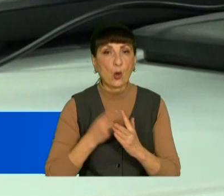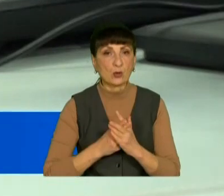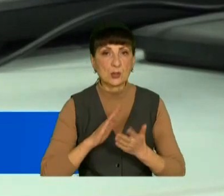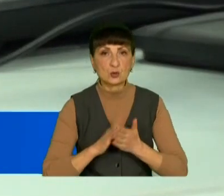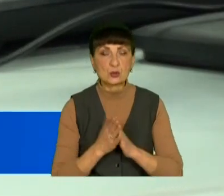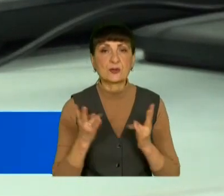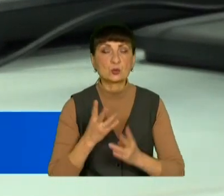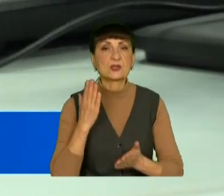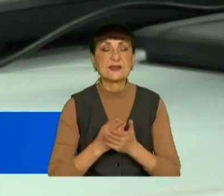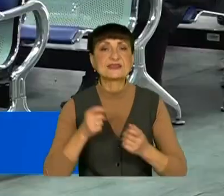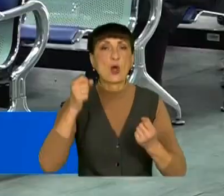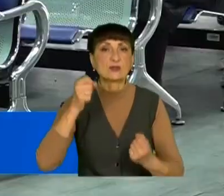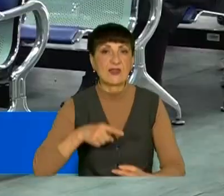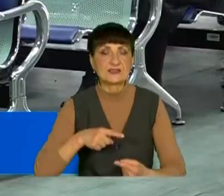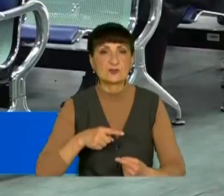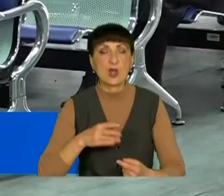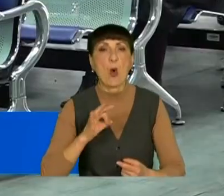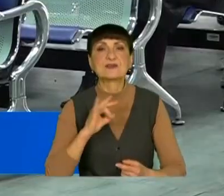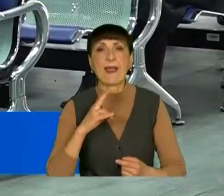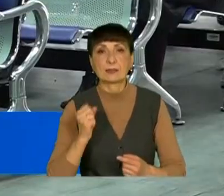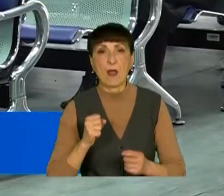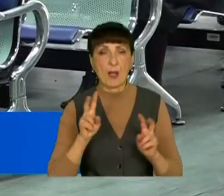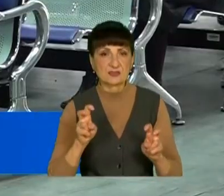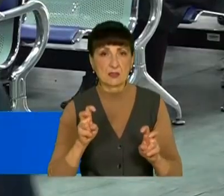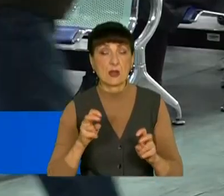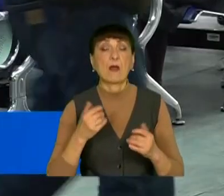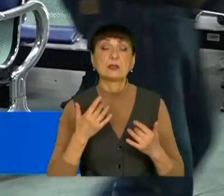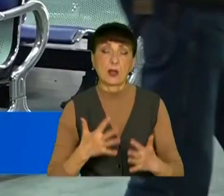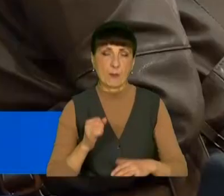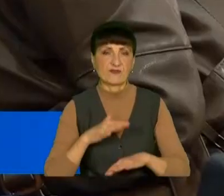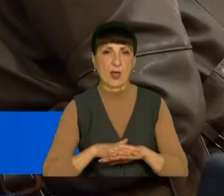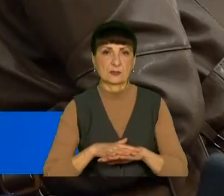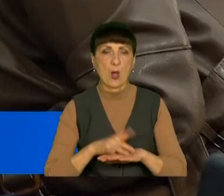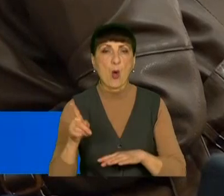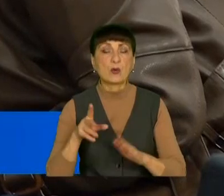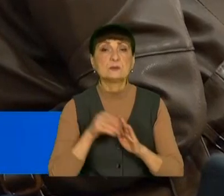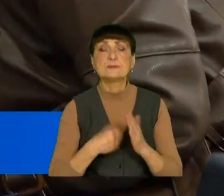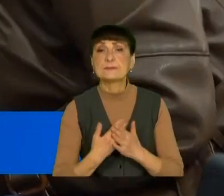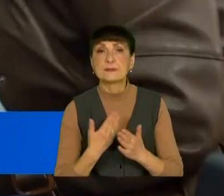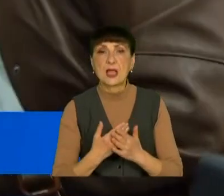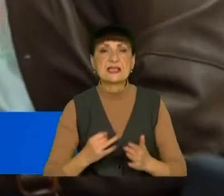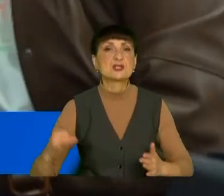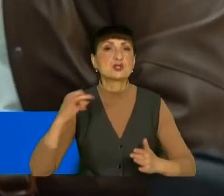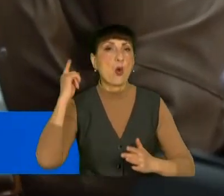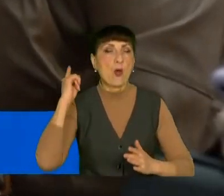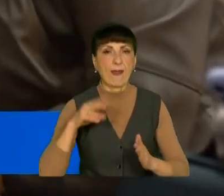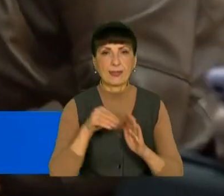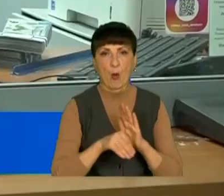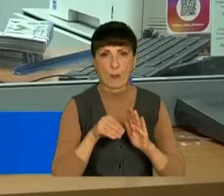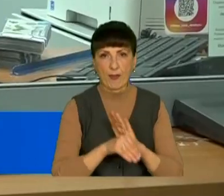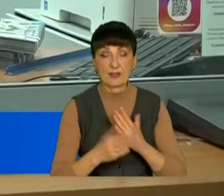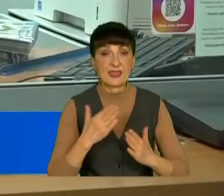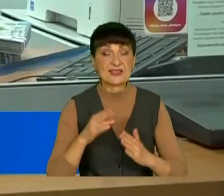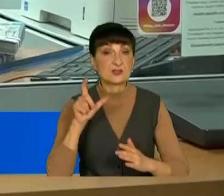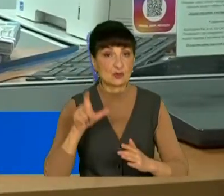условиях, нужно иметь соответствующий оценочный показатель. Это одно из требований банка. Он формируется, исходя из истории накоплений клиента. Если